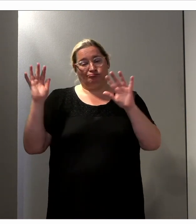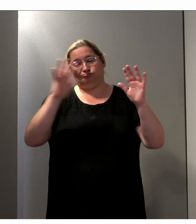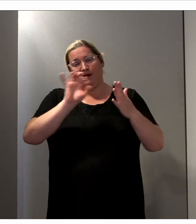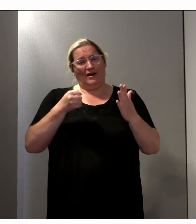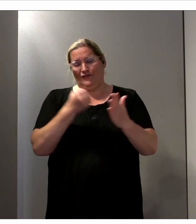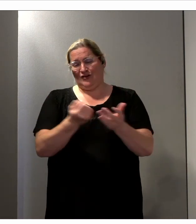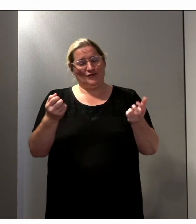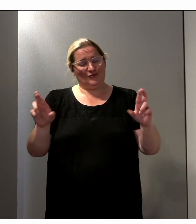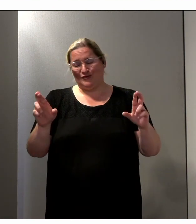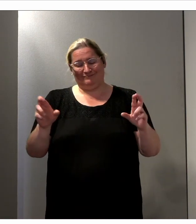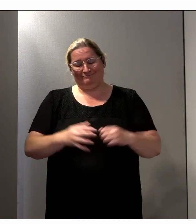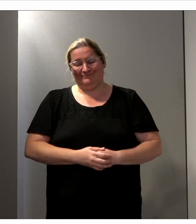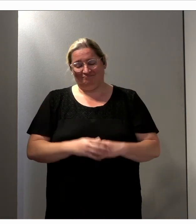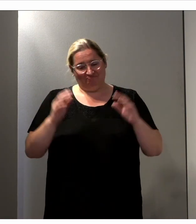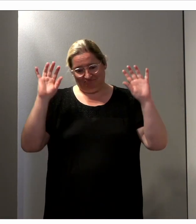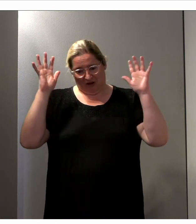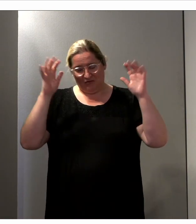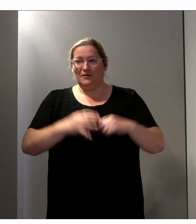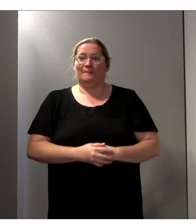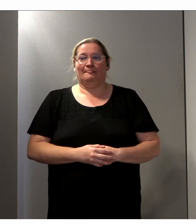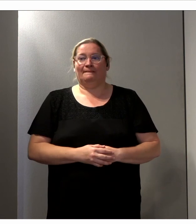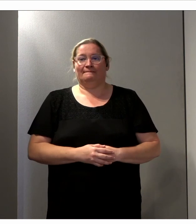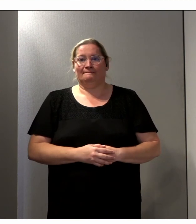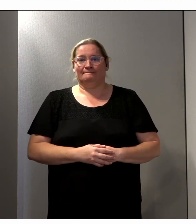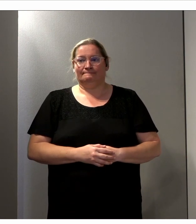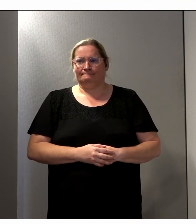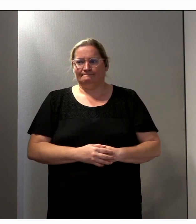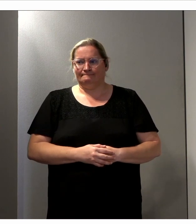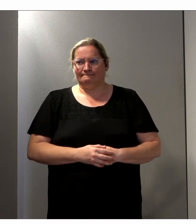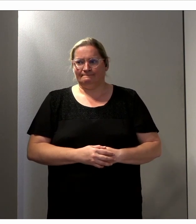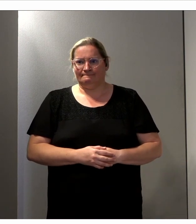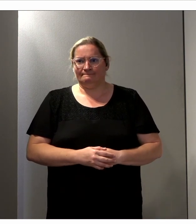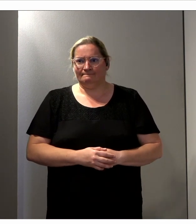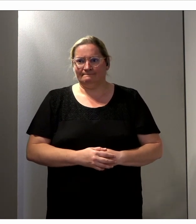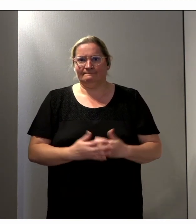Mais bravo Mais pour. Je peux faire CV clic.